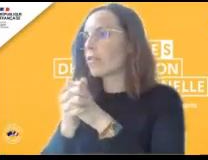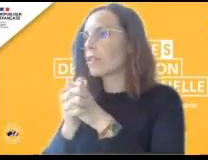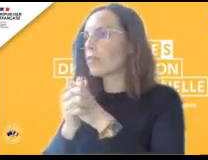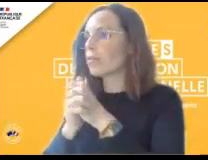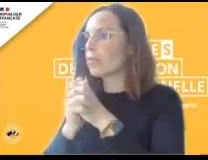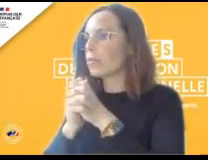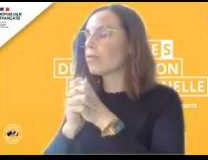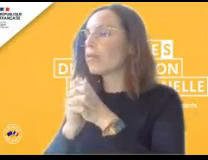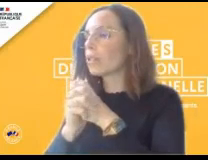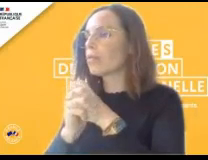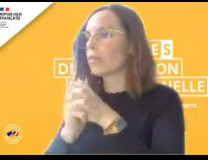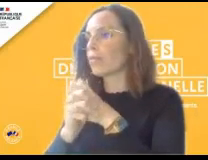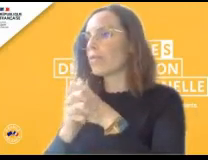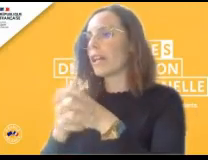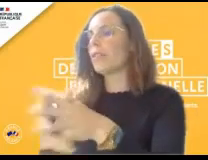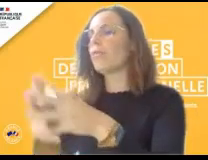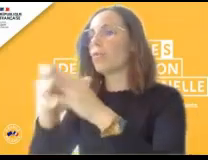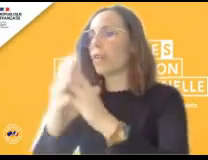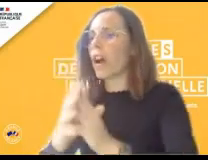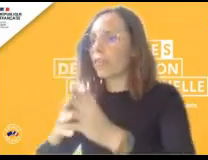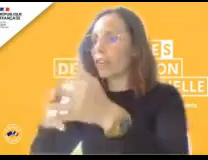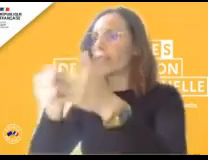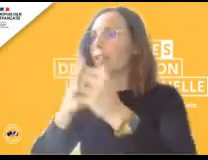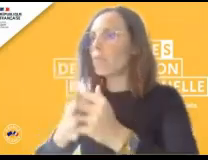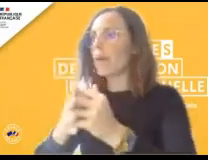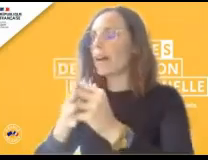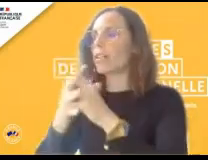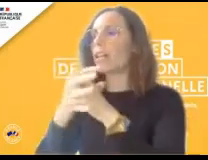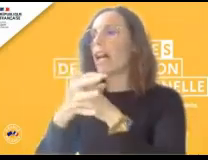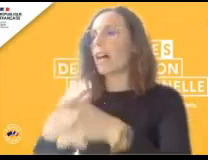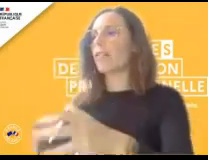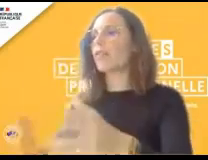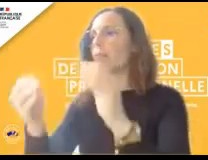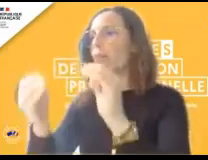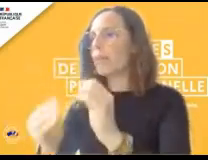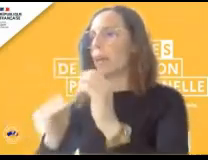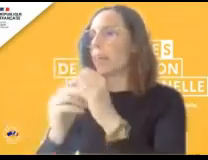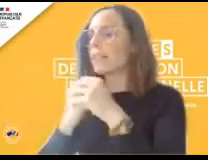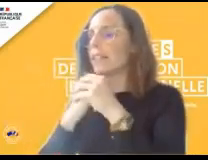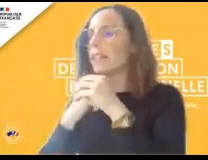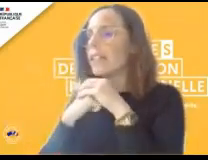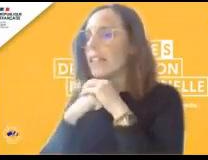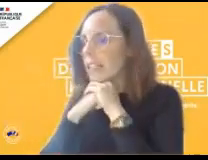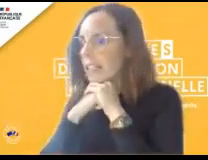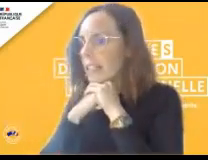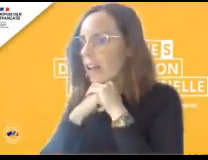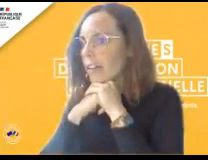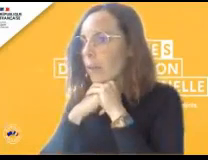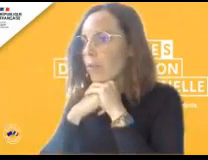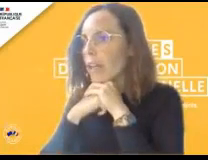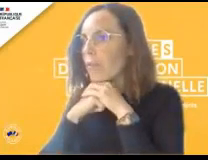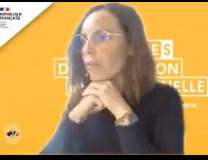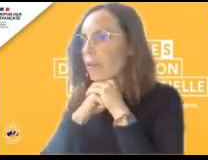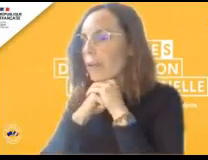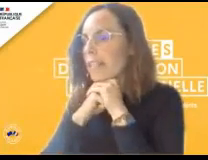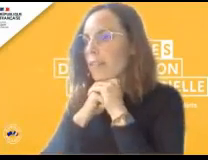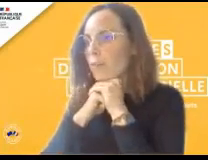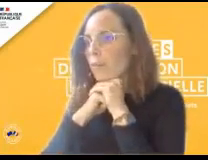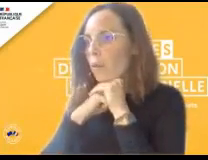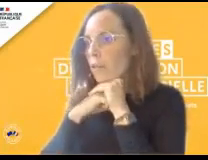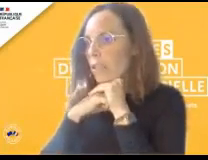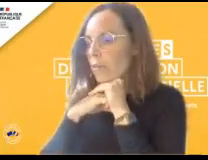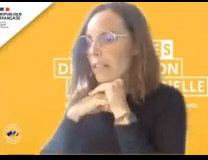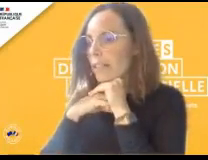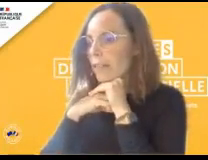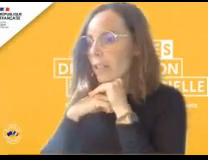Donc, dans ce niveau, second niveau de conseil, nous, on a fait un découpage avec une première partie qui est un appui à la formalisation